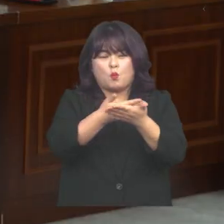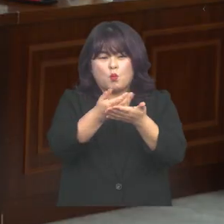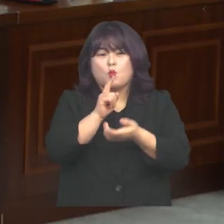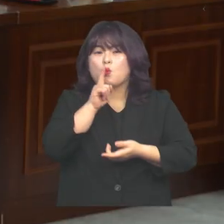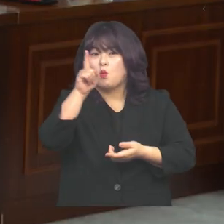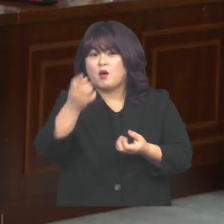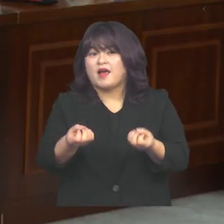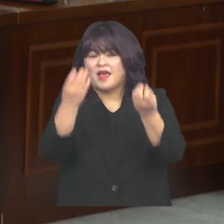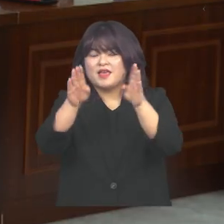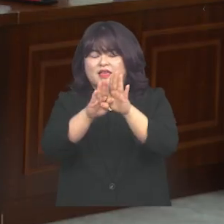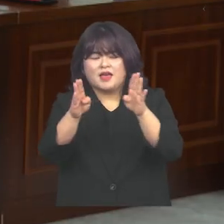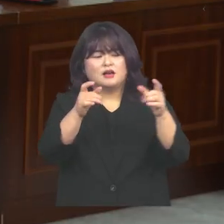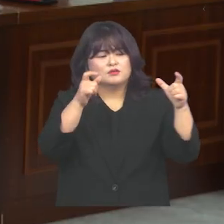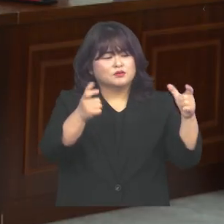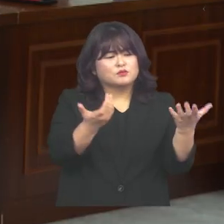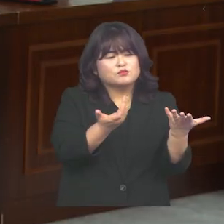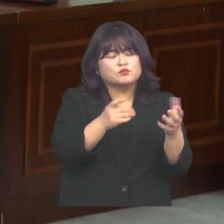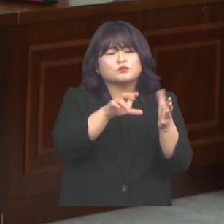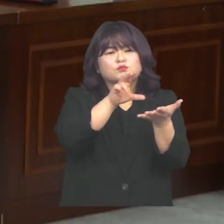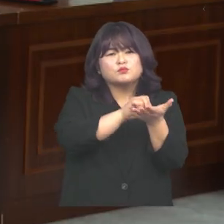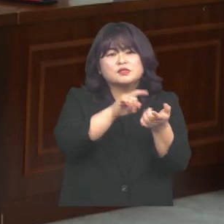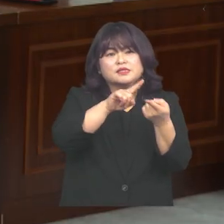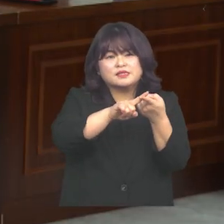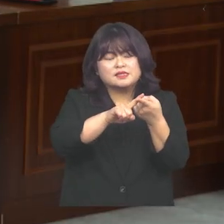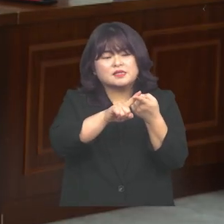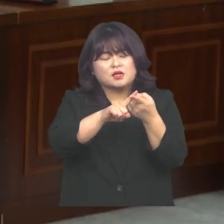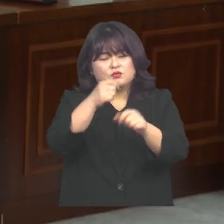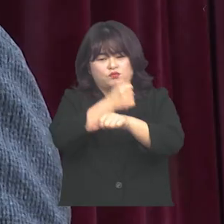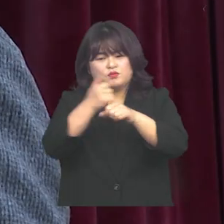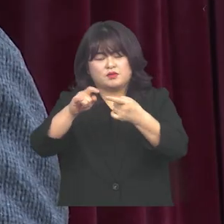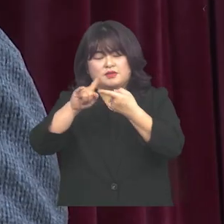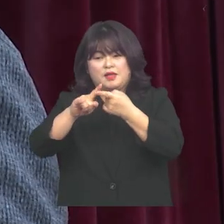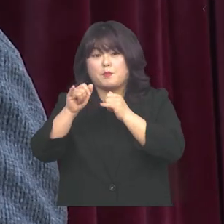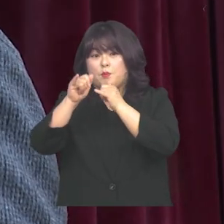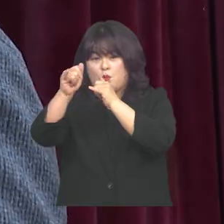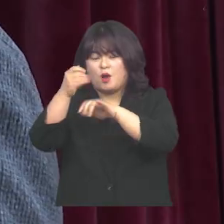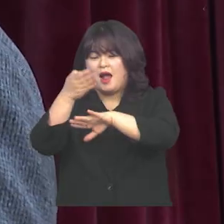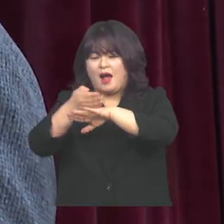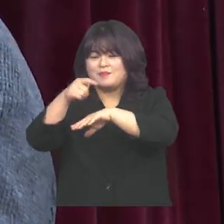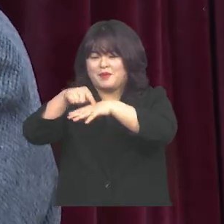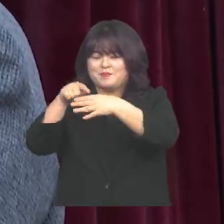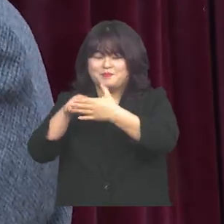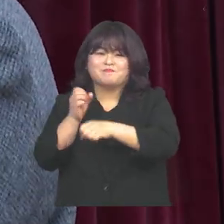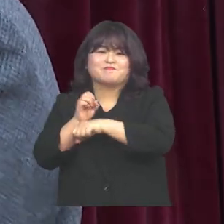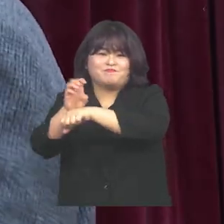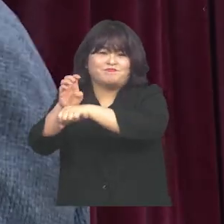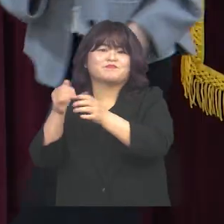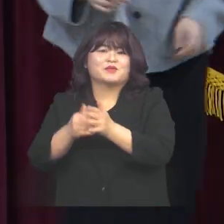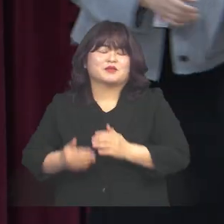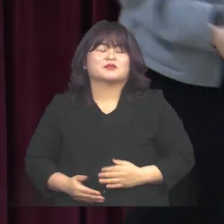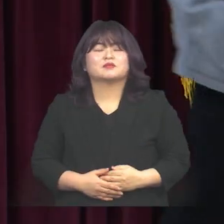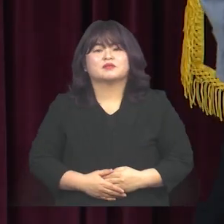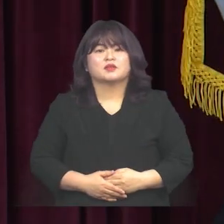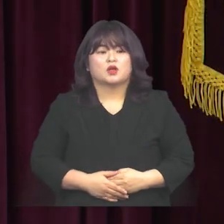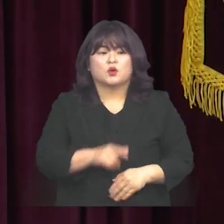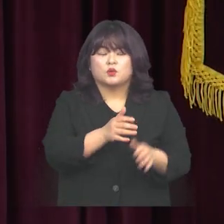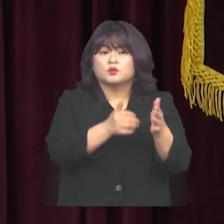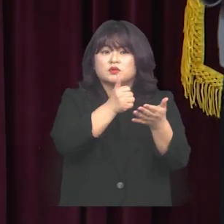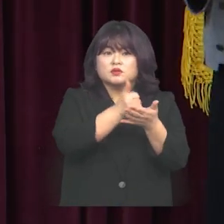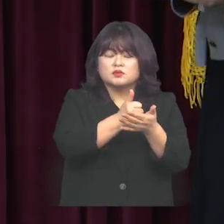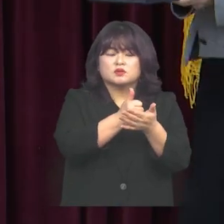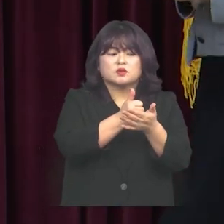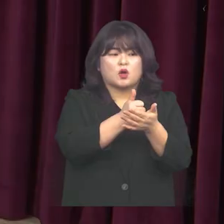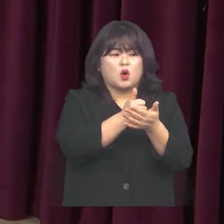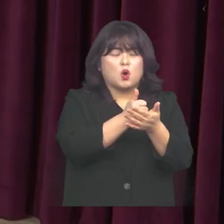열고 지역 노동 현안을 논의하며 노사 상생에 기여한 유공자들에게 표창과 감사패를 수여했습니다.